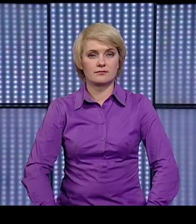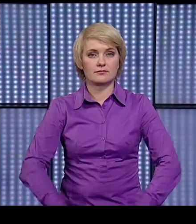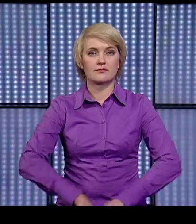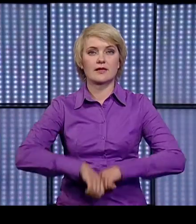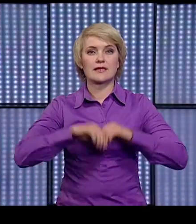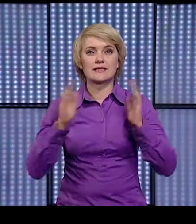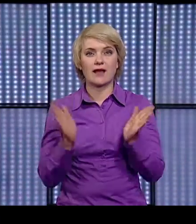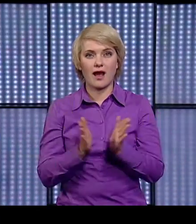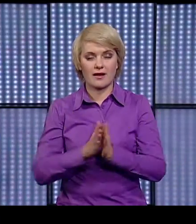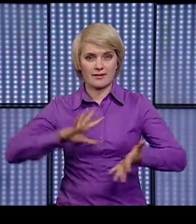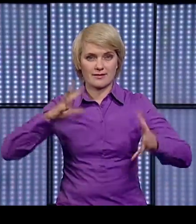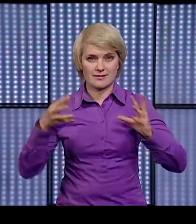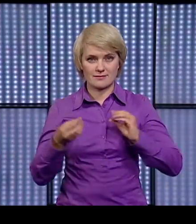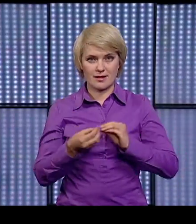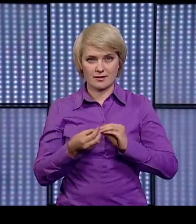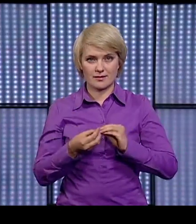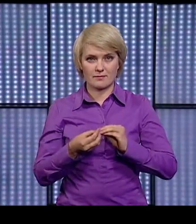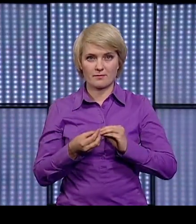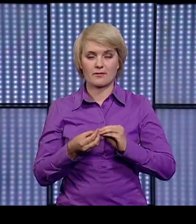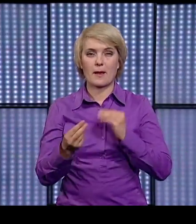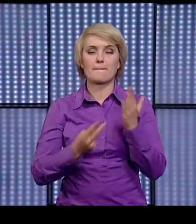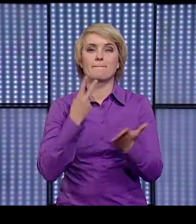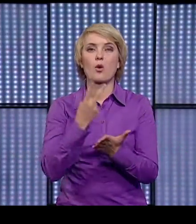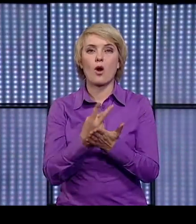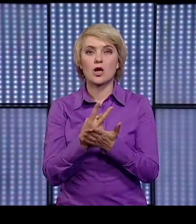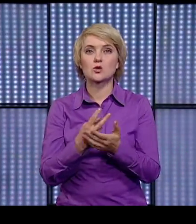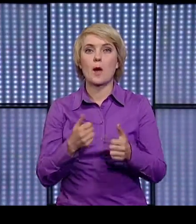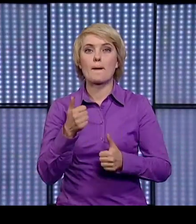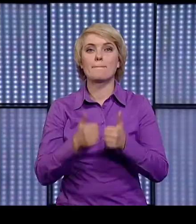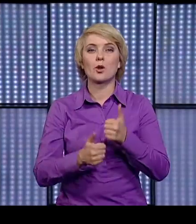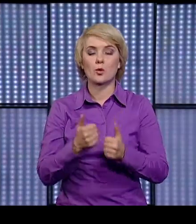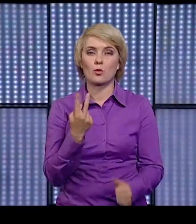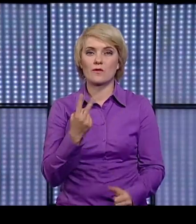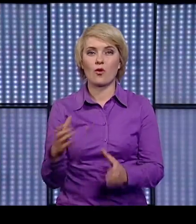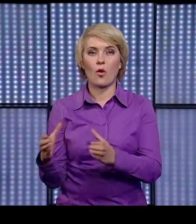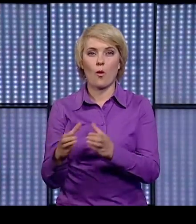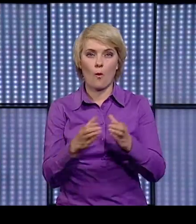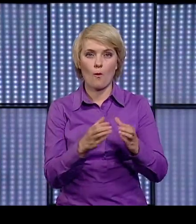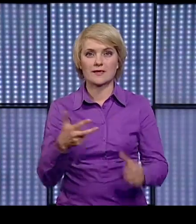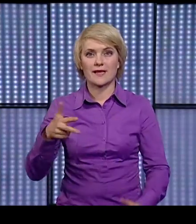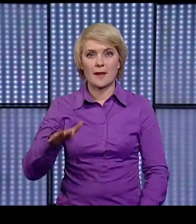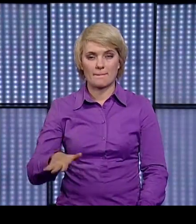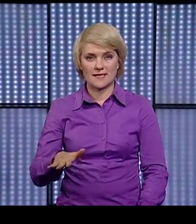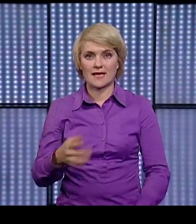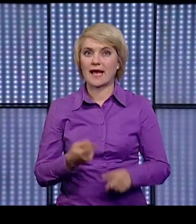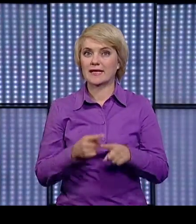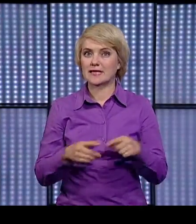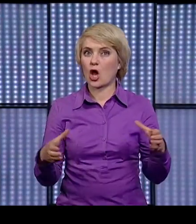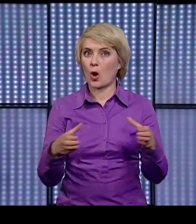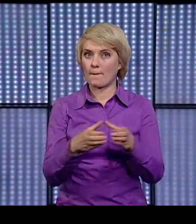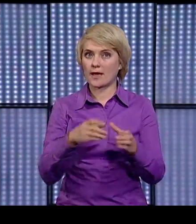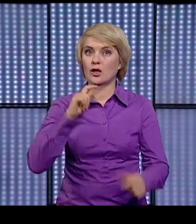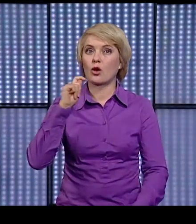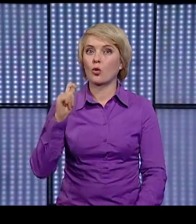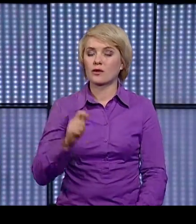Загальний залік, він показує боротьбу двох команд за третє місце. Це команда України,